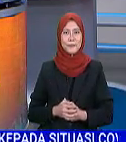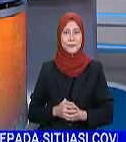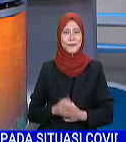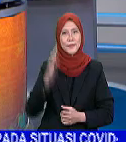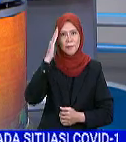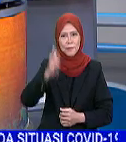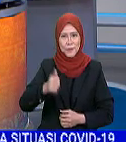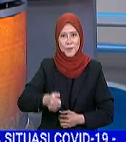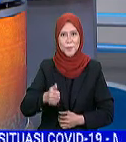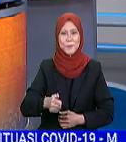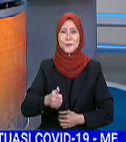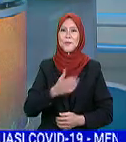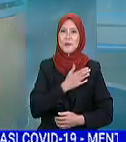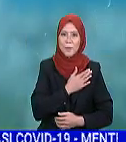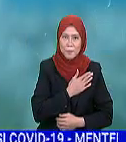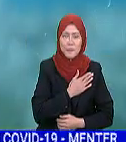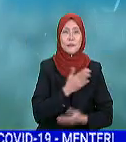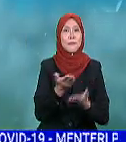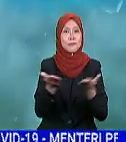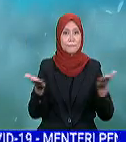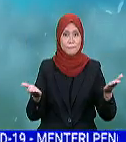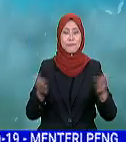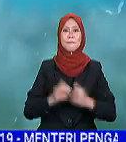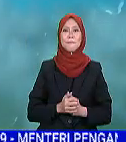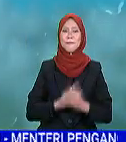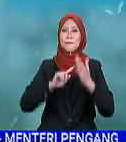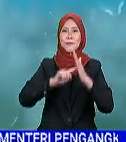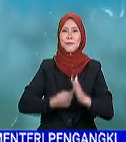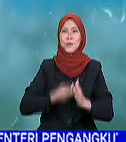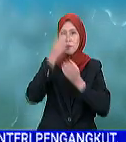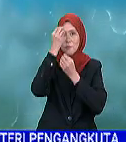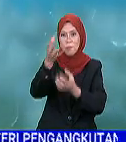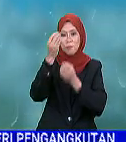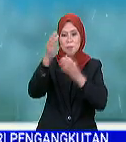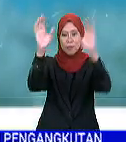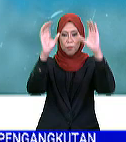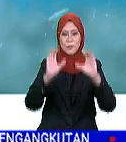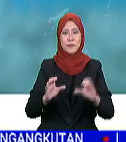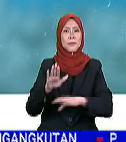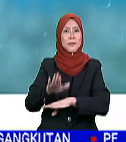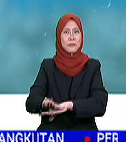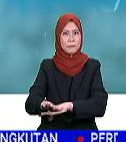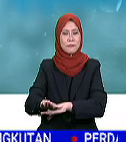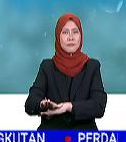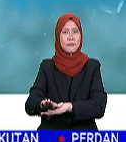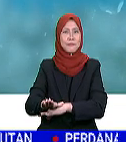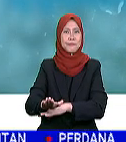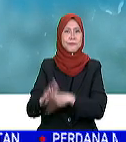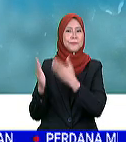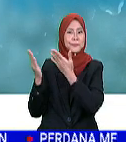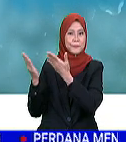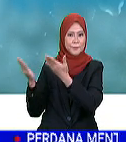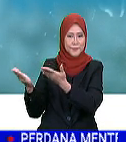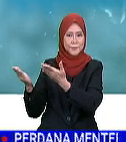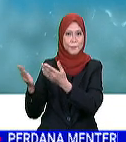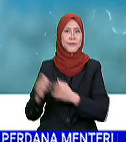Baiklah, assalamualaikum dan salam hormat kepada semua penonton. Kita mulakan informasi cuaca pada petang ini dengan melihat kepada carta